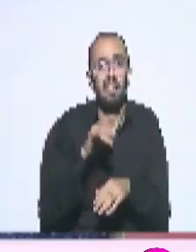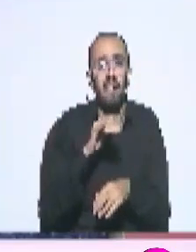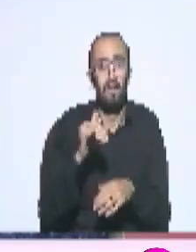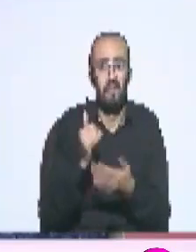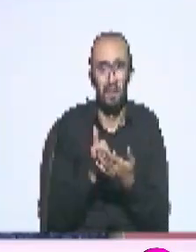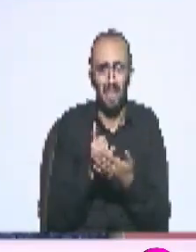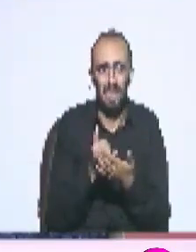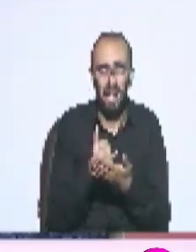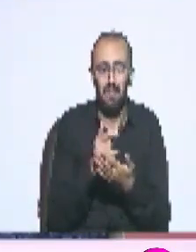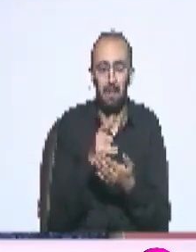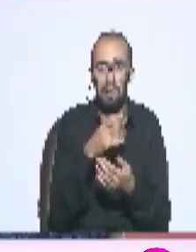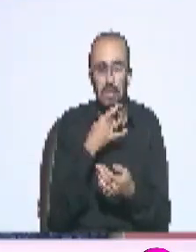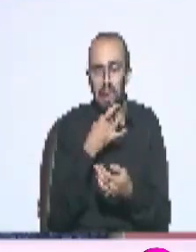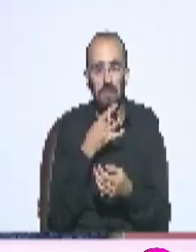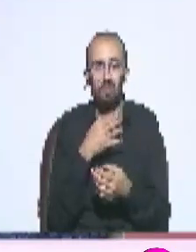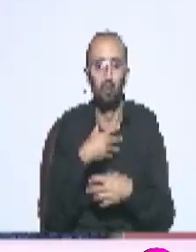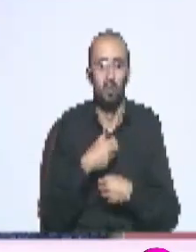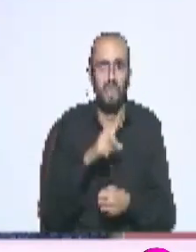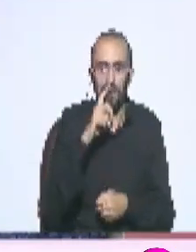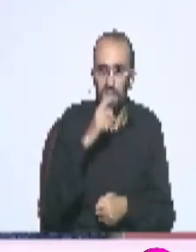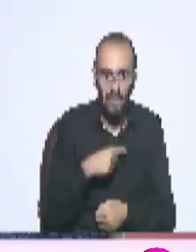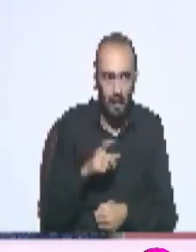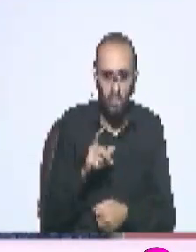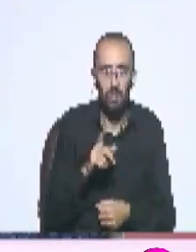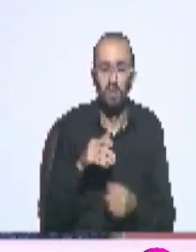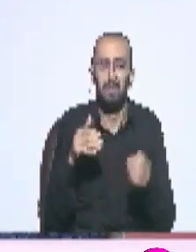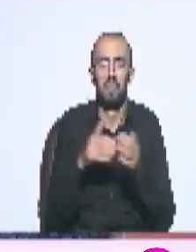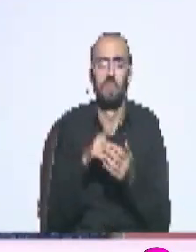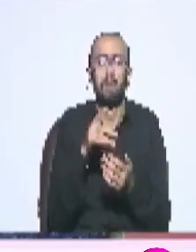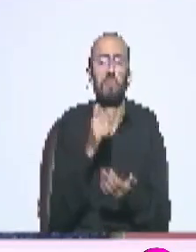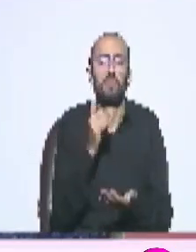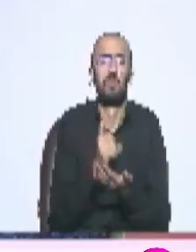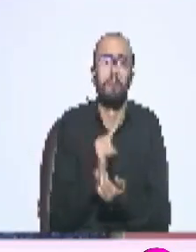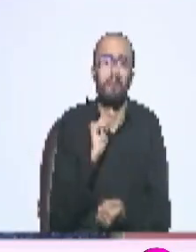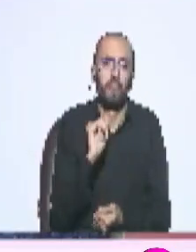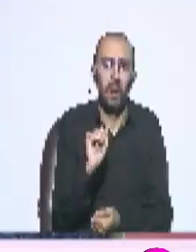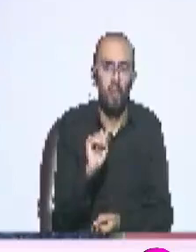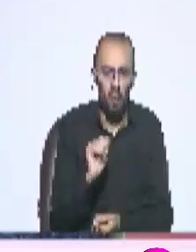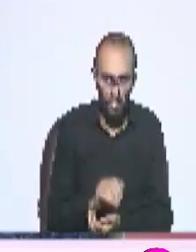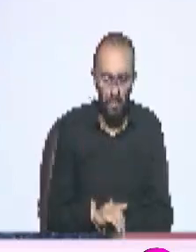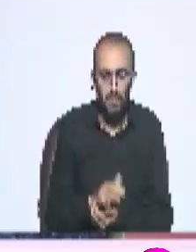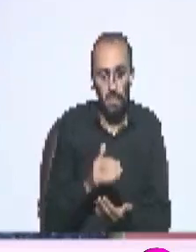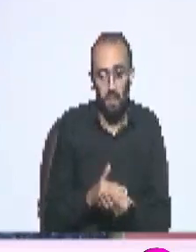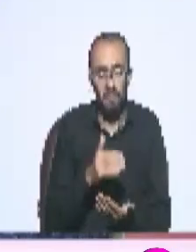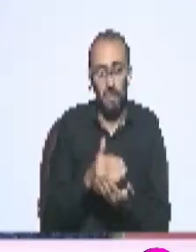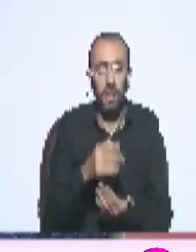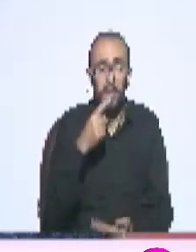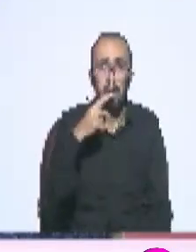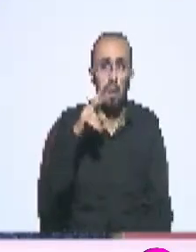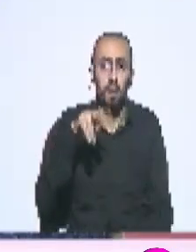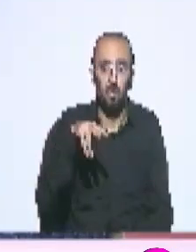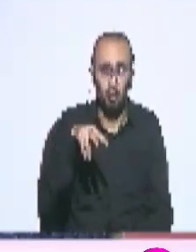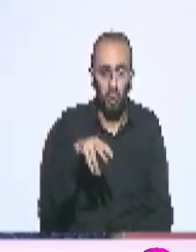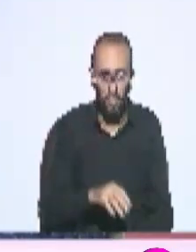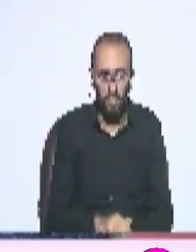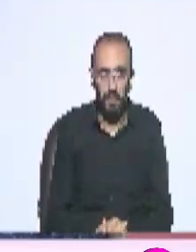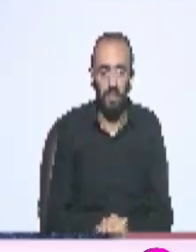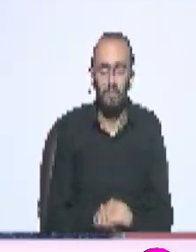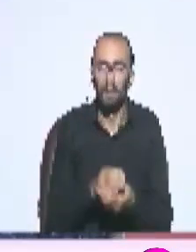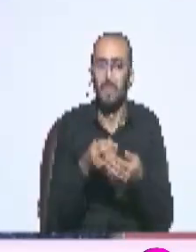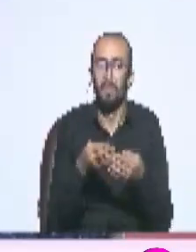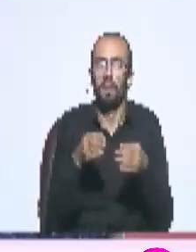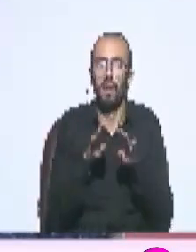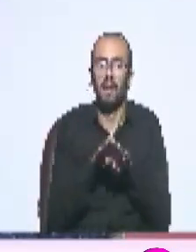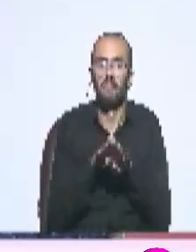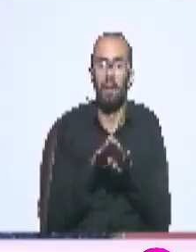عندوش ثقه في نفسه او ما شابه وجايين هم بيه متحملين هم المسؤوليه وطبعا بعد 18 ا بنقفل بقى